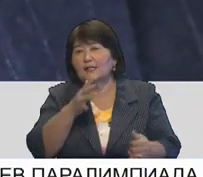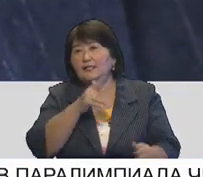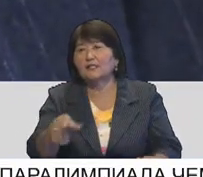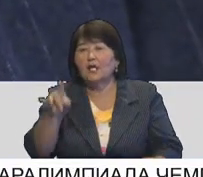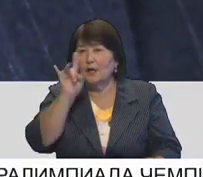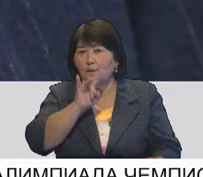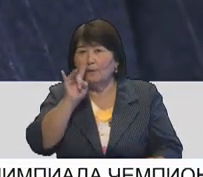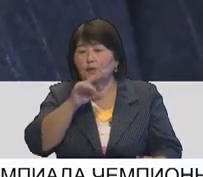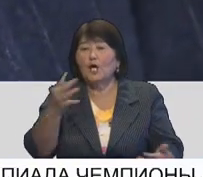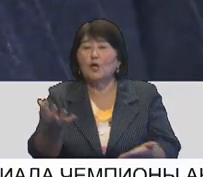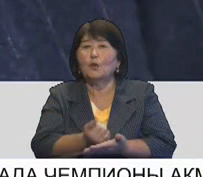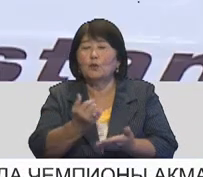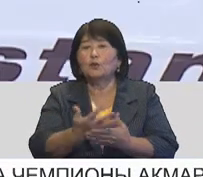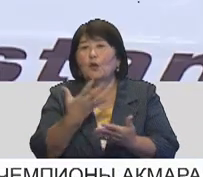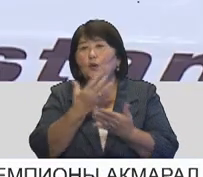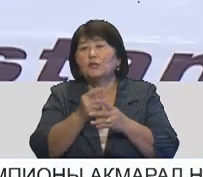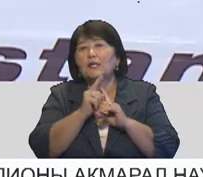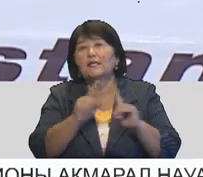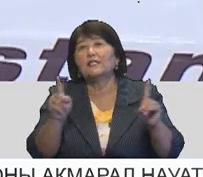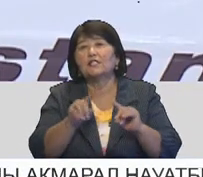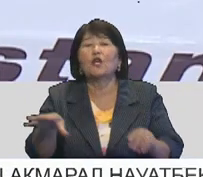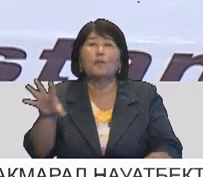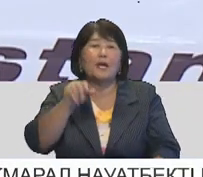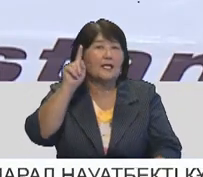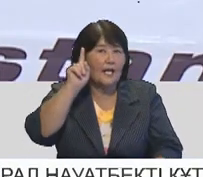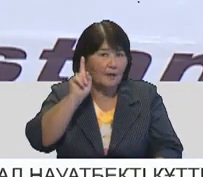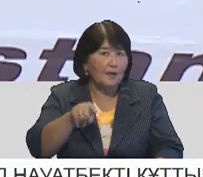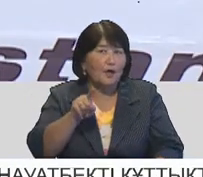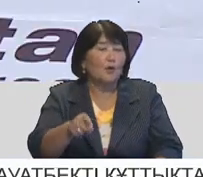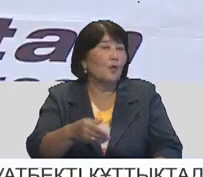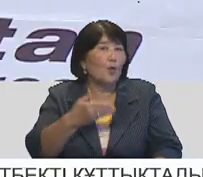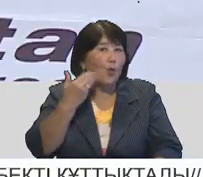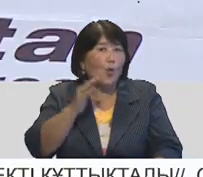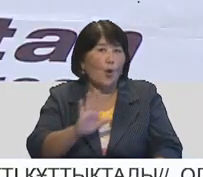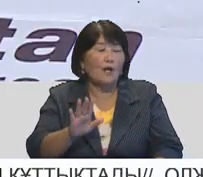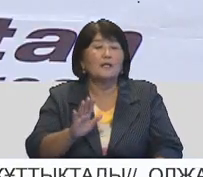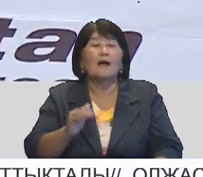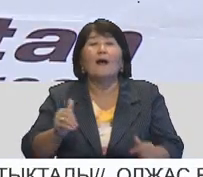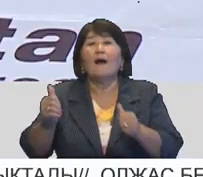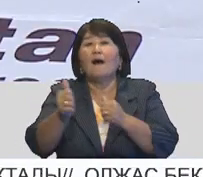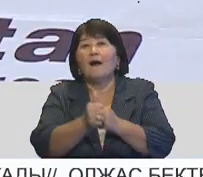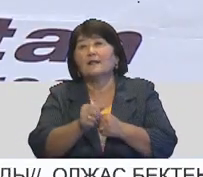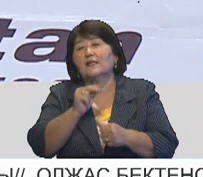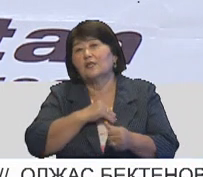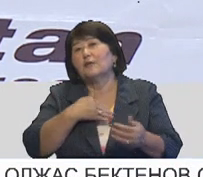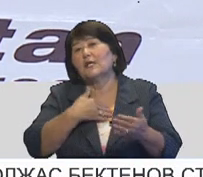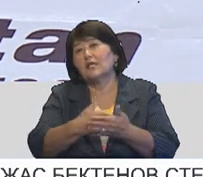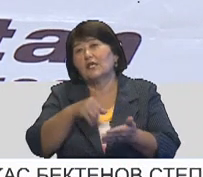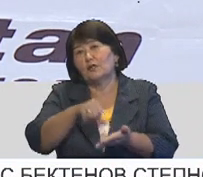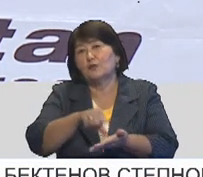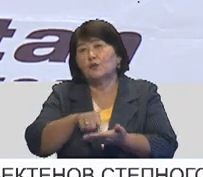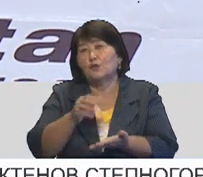мұнай өндірудің өзінің бір ерекшеліктерін барлығын білемін. Ол деген оңай емес. Алдын қатарда ерінбей еңбек етіп жүрген